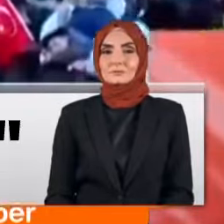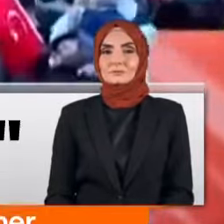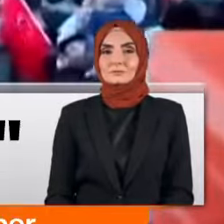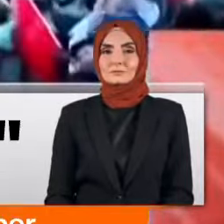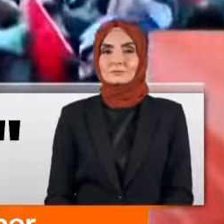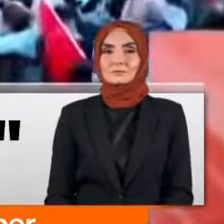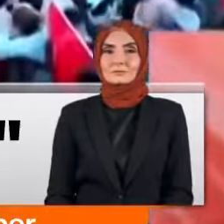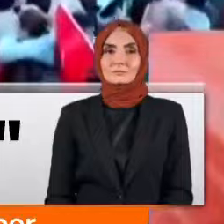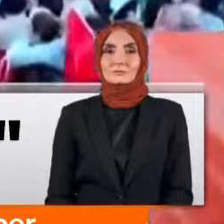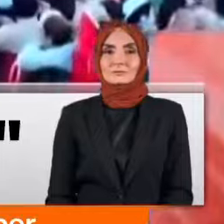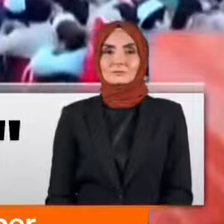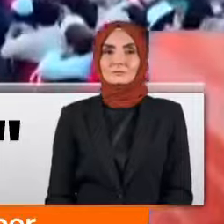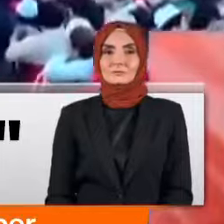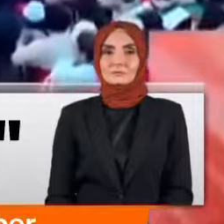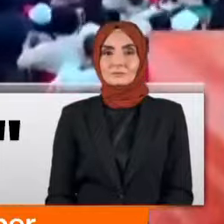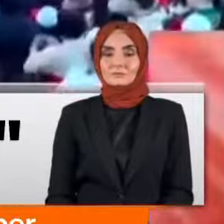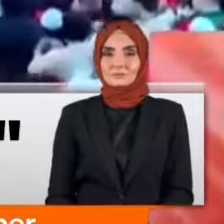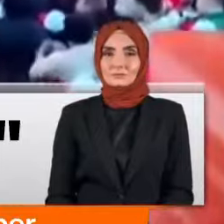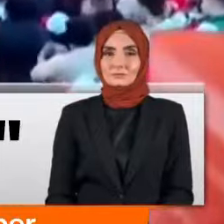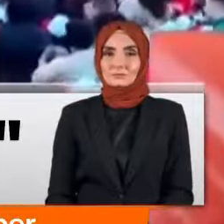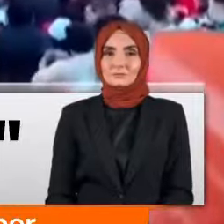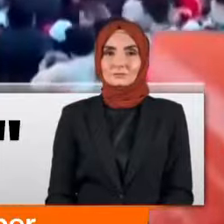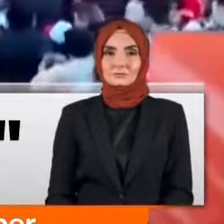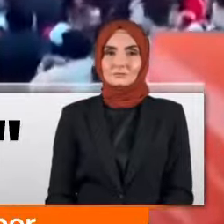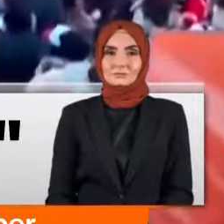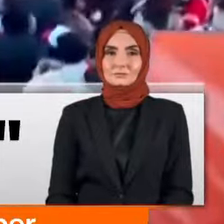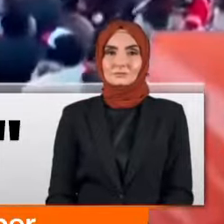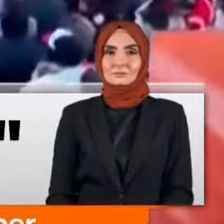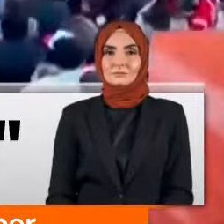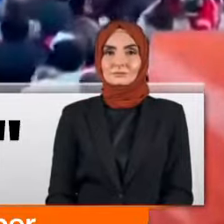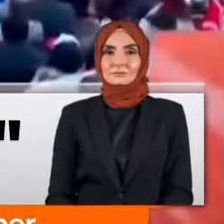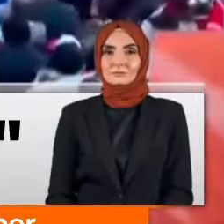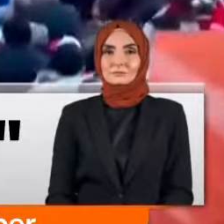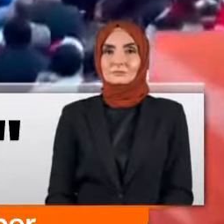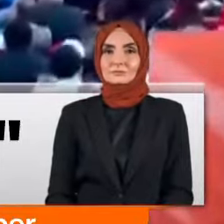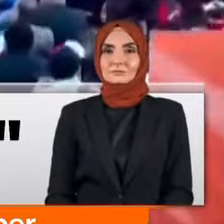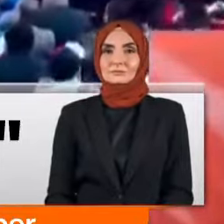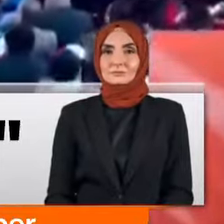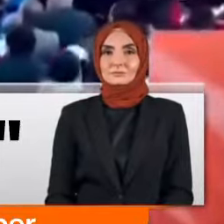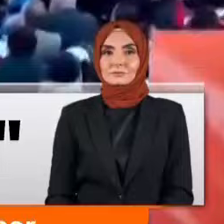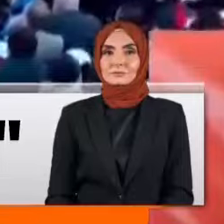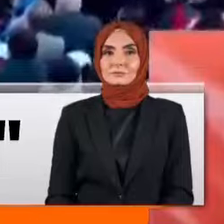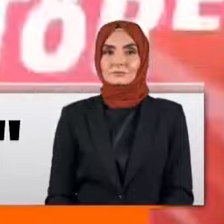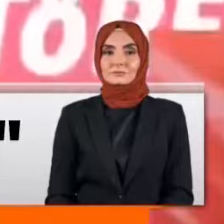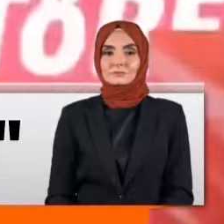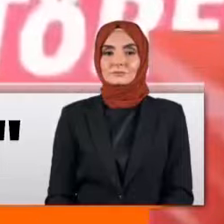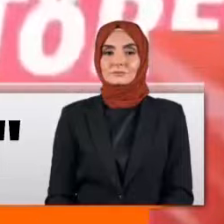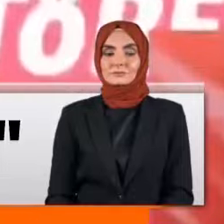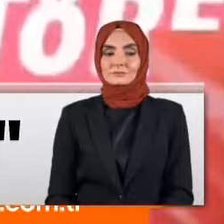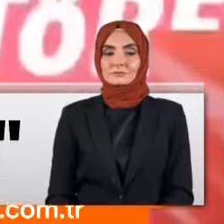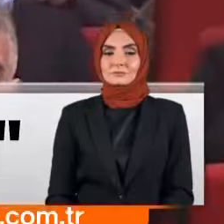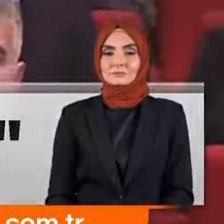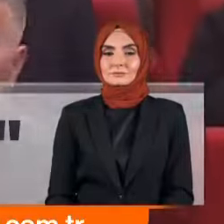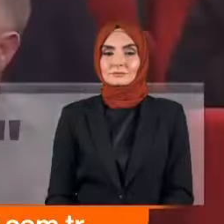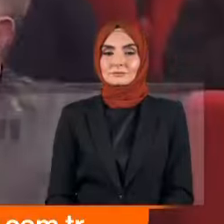kadarki hattımız İzmir Büyükşehir Belediyesi'ydi. Bundan sonra sattığımız tüm